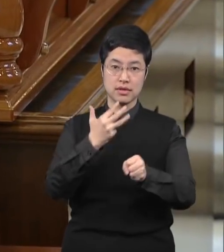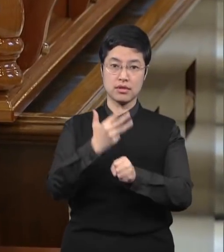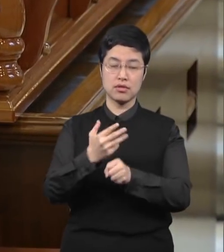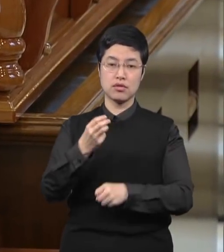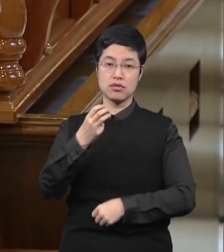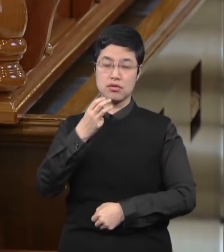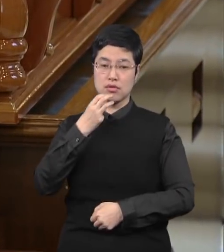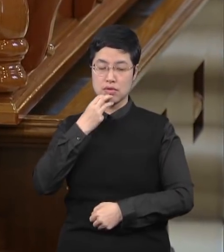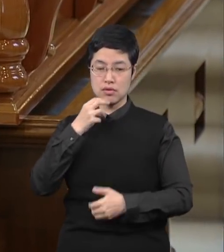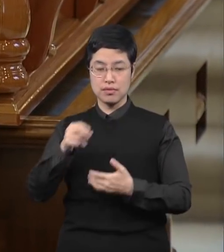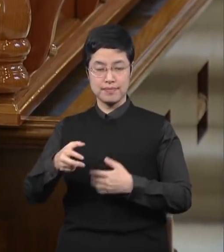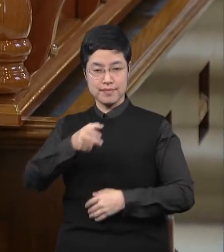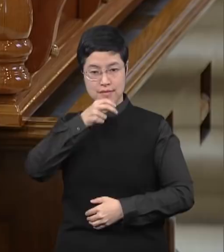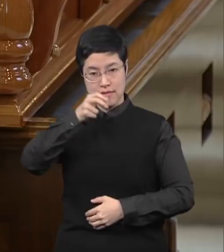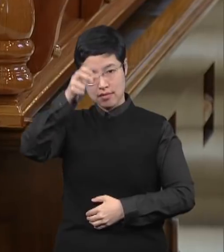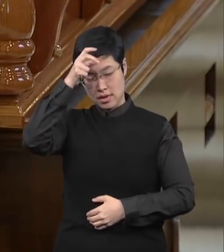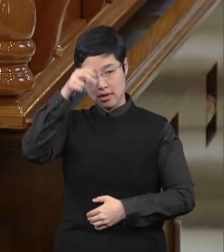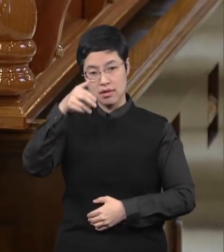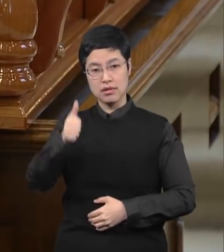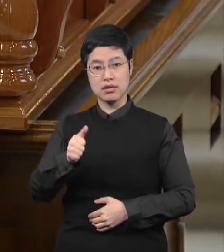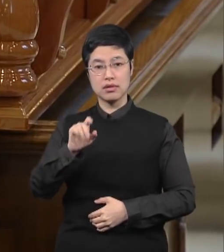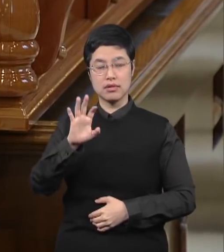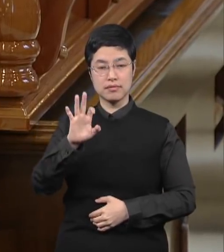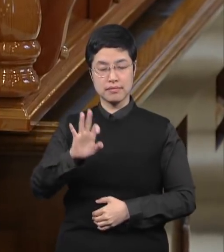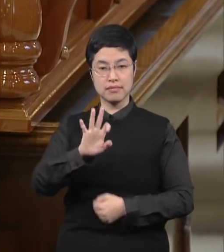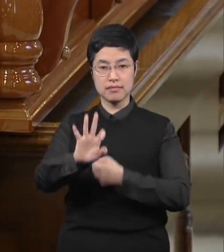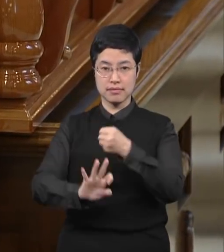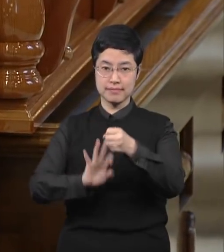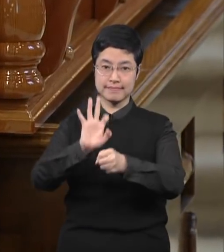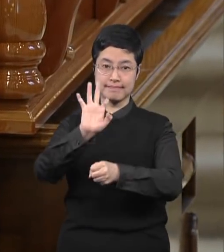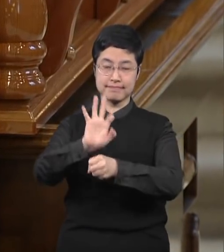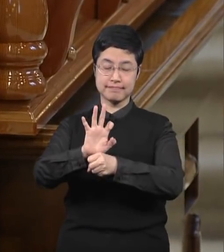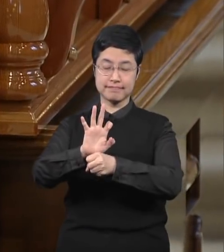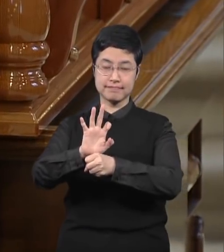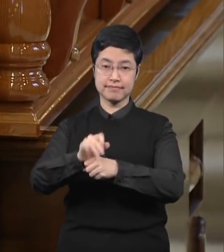서울대교구장과 평양교구장 서리로 14년,